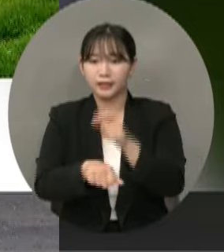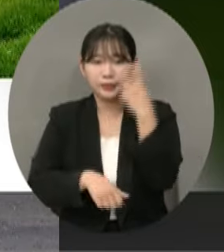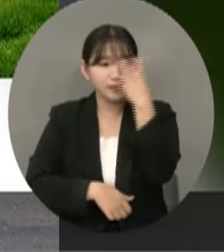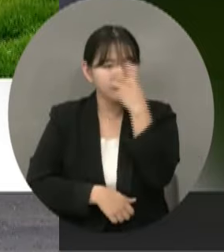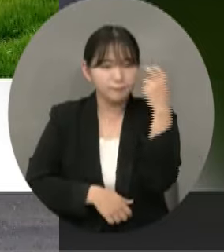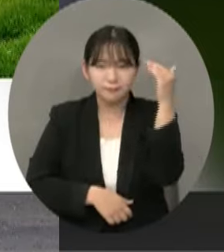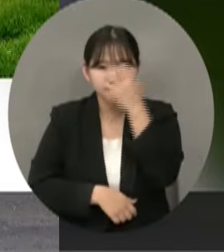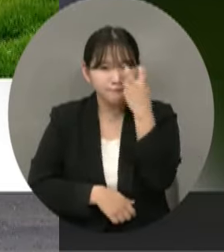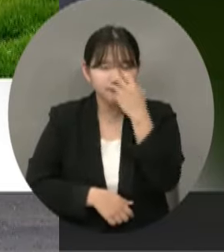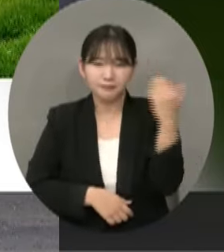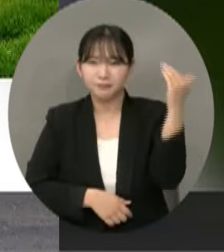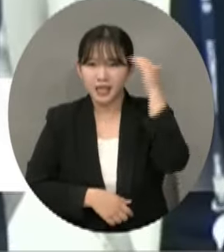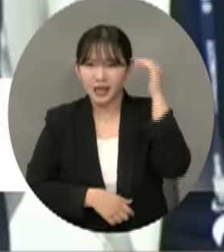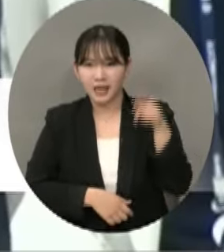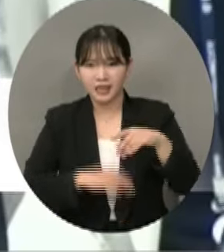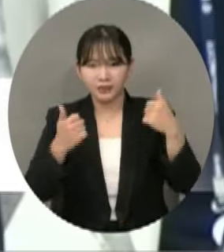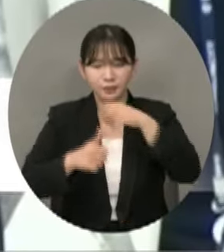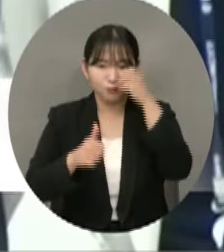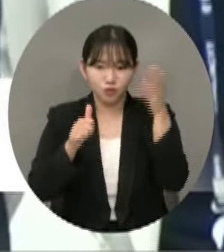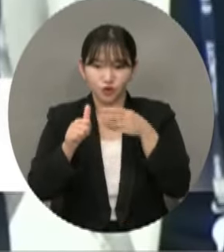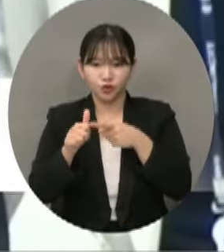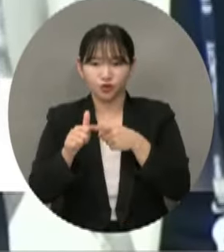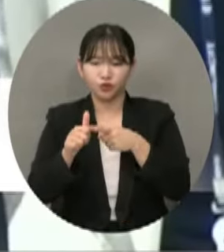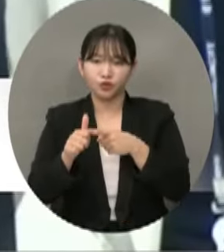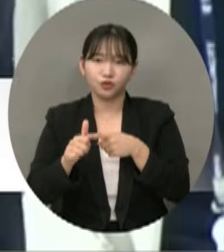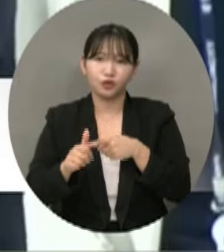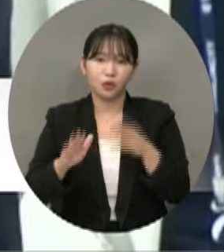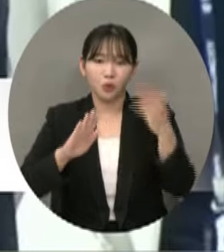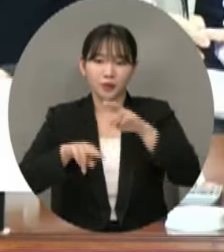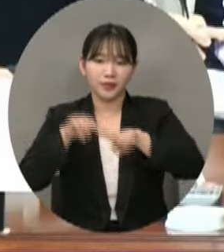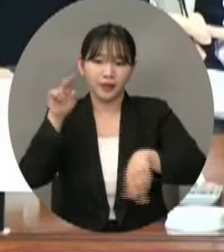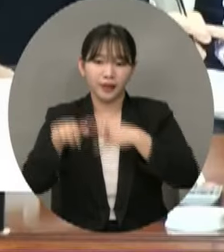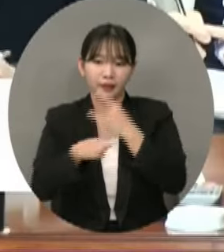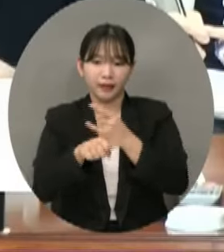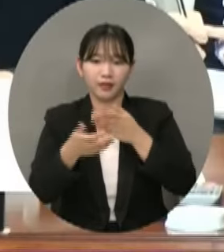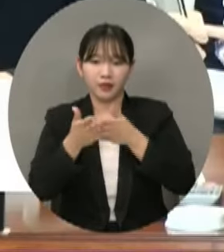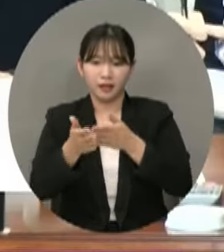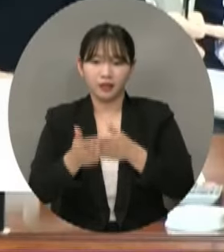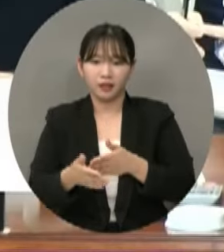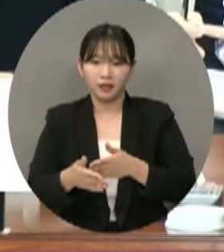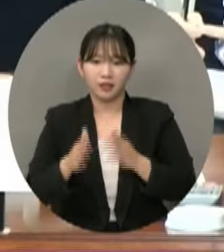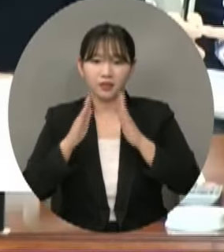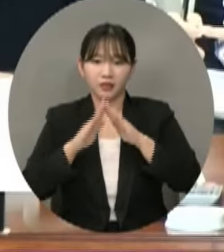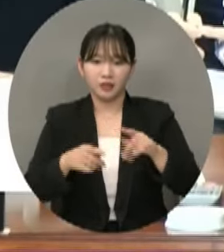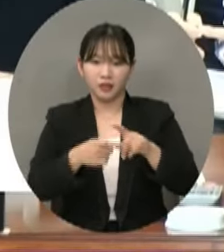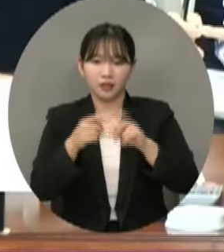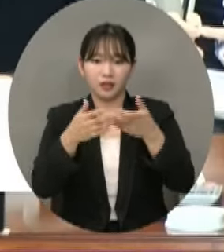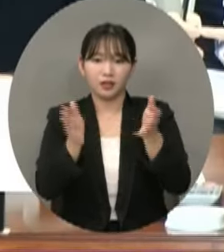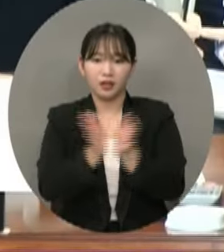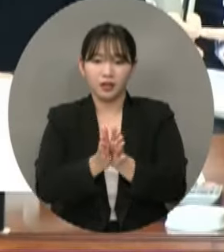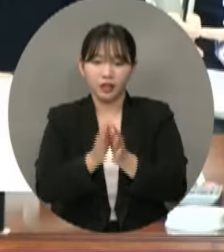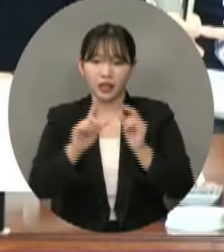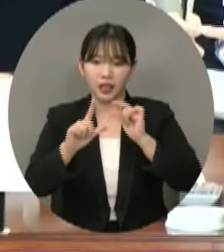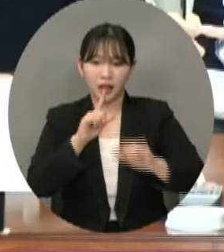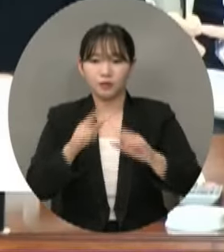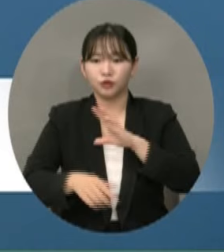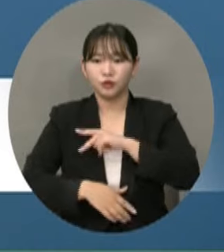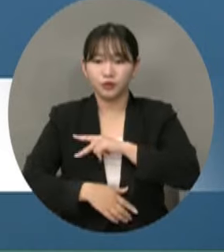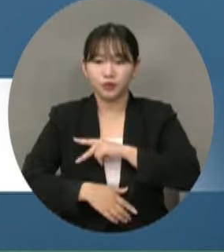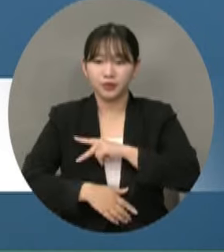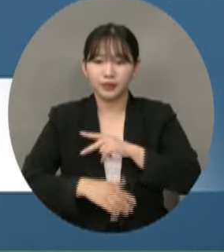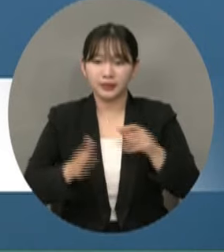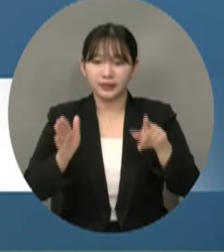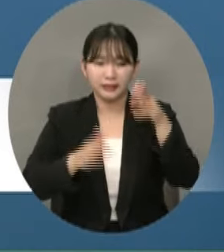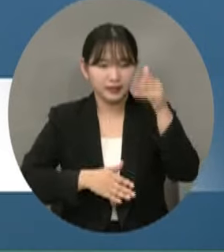감사를 방해하는 등 의회를 무시했다며 공직 사퇴를 촉구했습니다 전남 연대회의는 일부 의원들의 의장